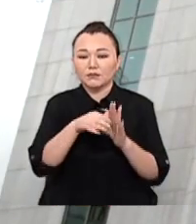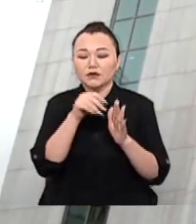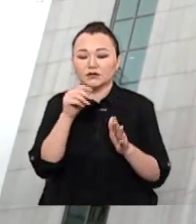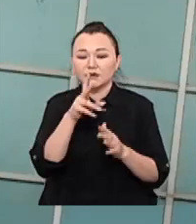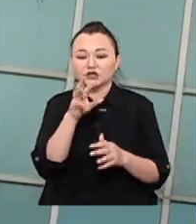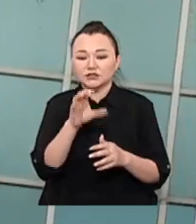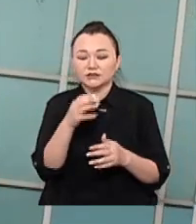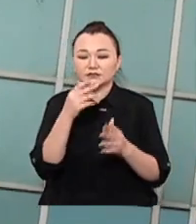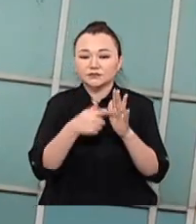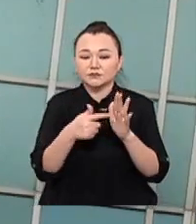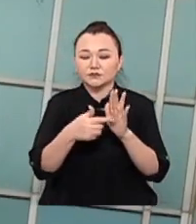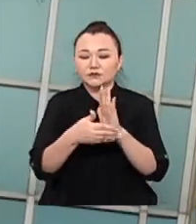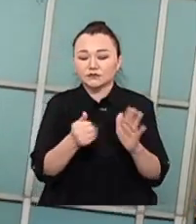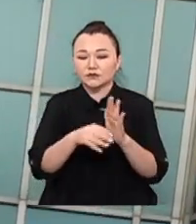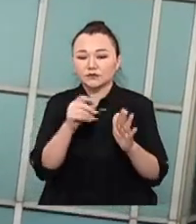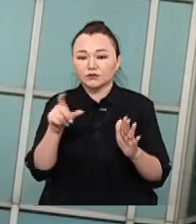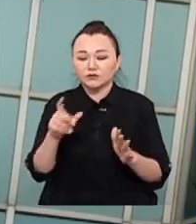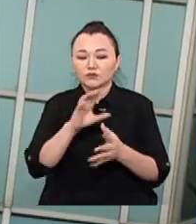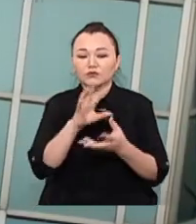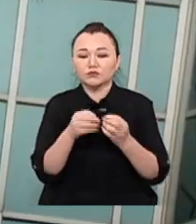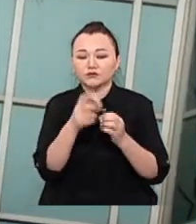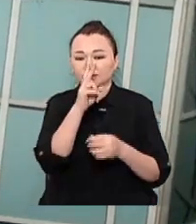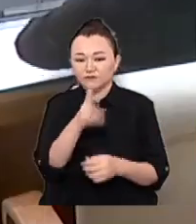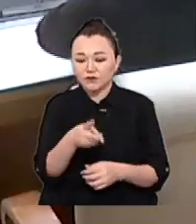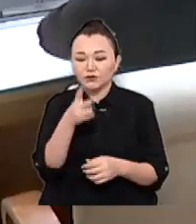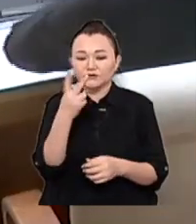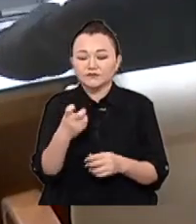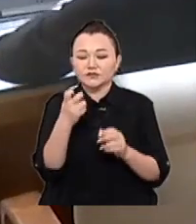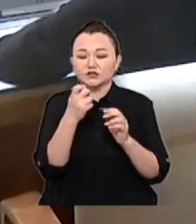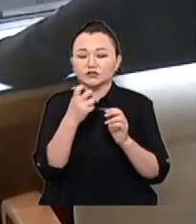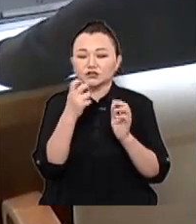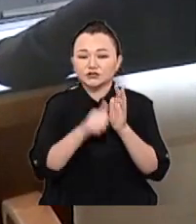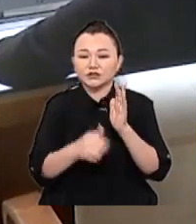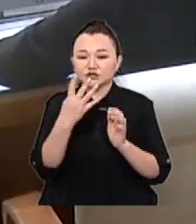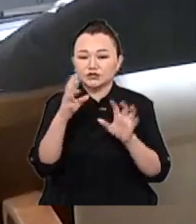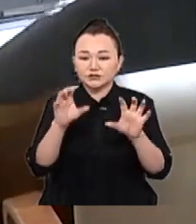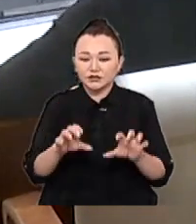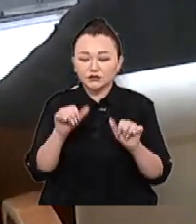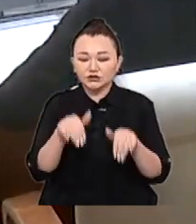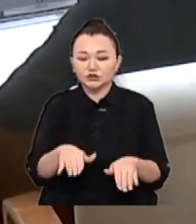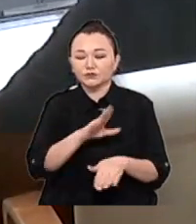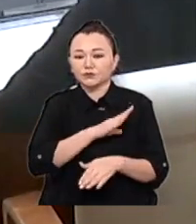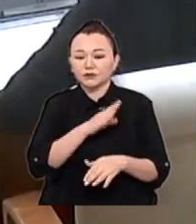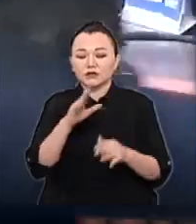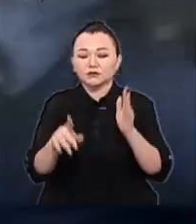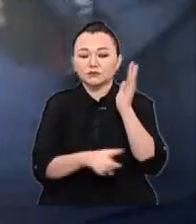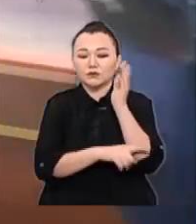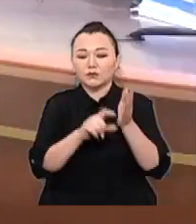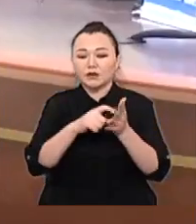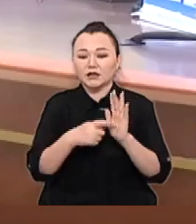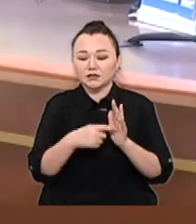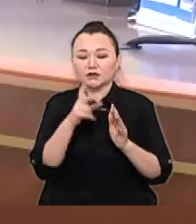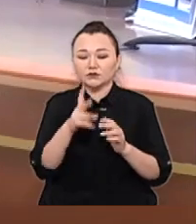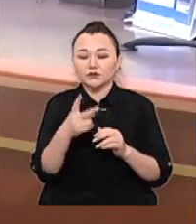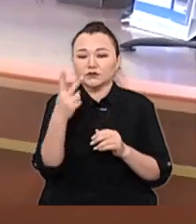Мәжілістің 7-ші шақырылым депутаттары бас аяғы 2 жылда 264 заң жобасын қабылдапты. Төменгі палатаға жайғасқан